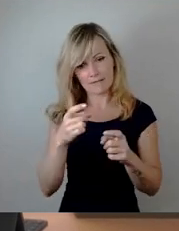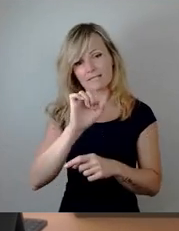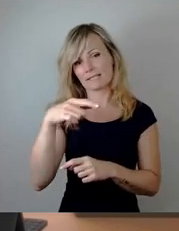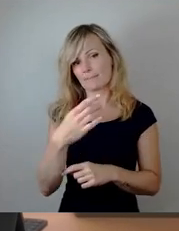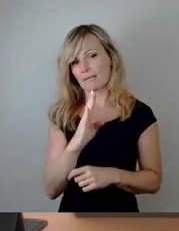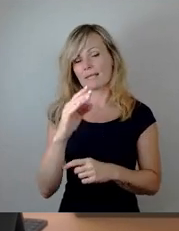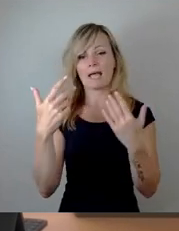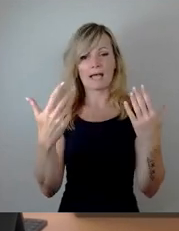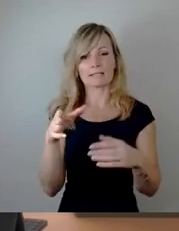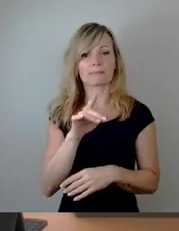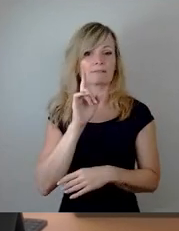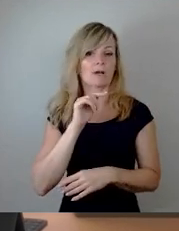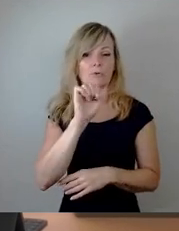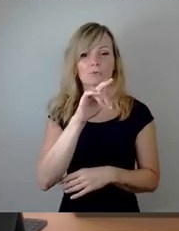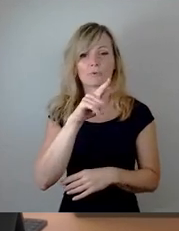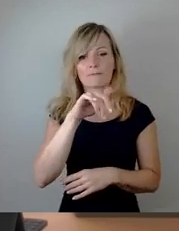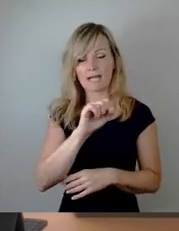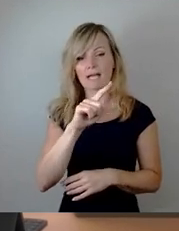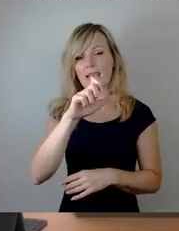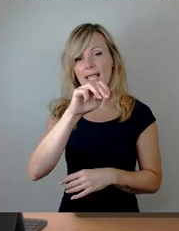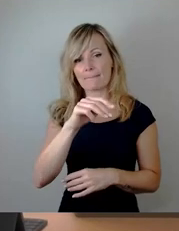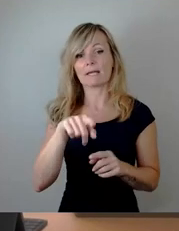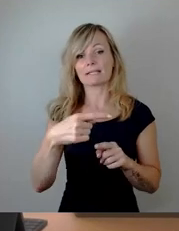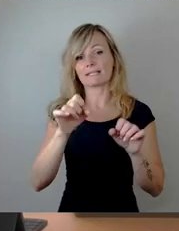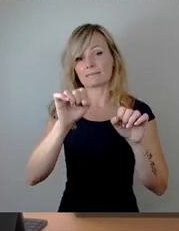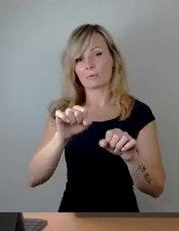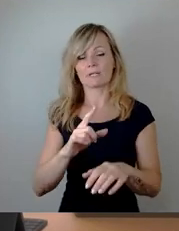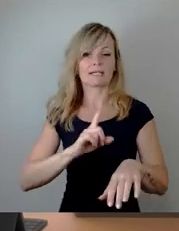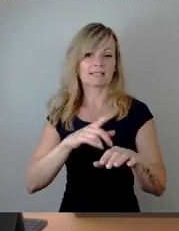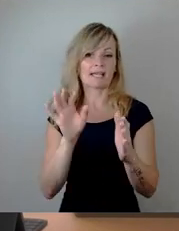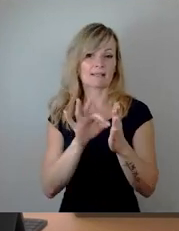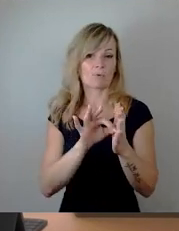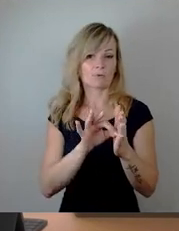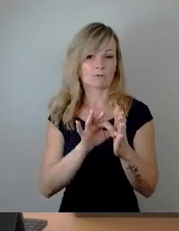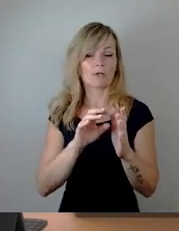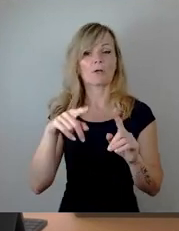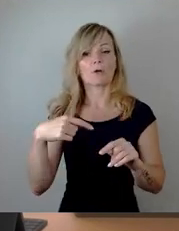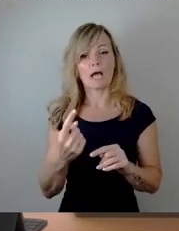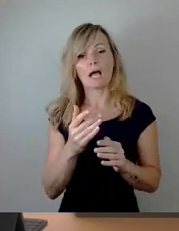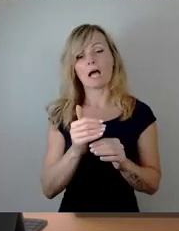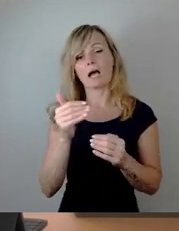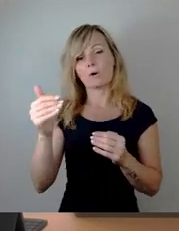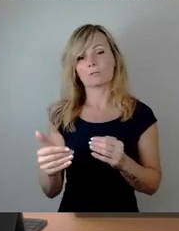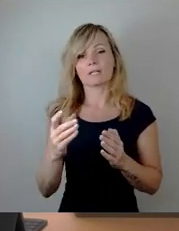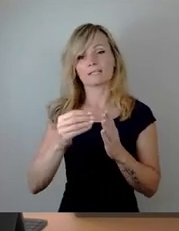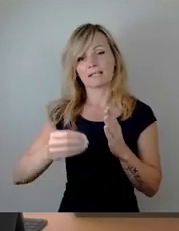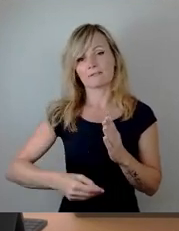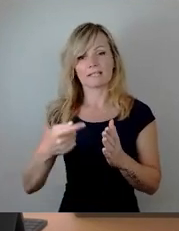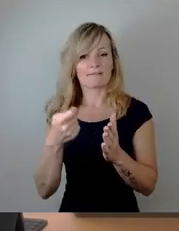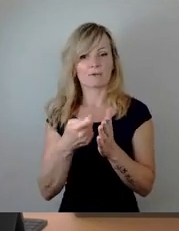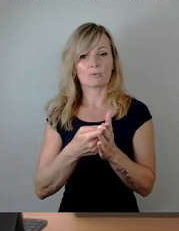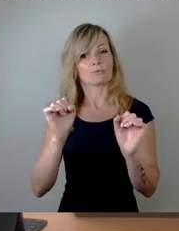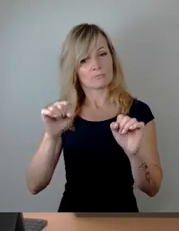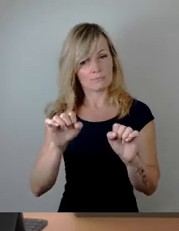mit Frau Sylvia Lemm zum nächstmöglichen Zeitpunkt und stimmt der Vereinbarung einer außertariflichen Vergütung zu.